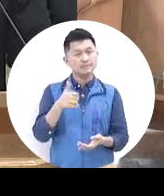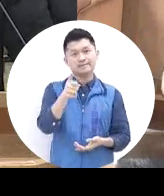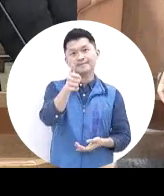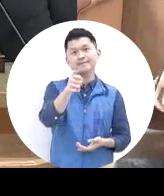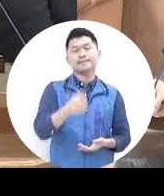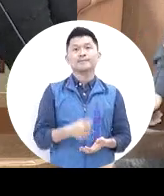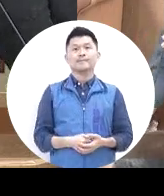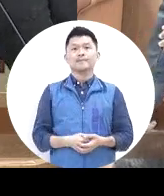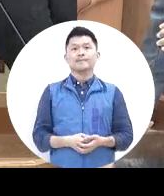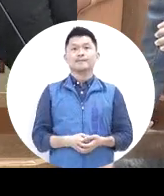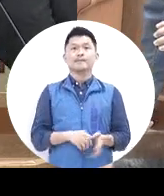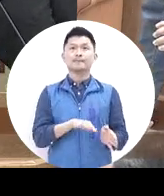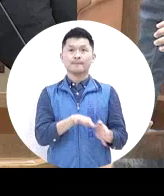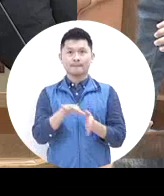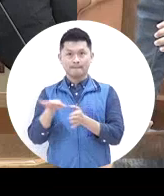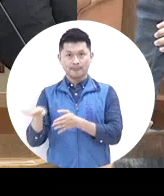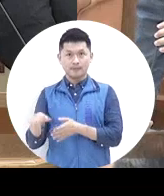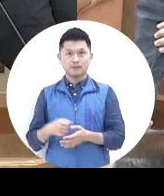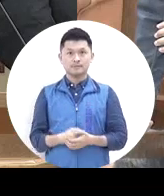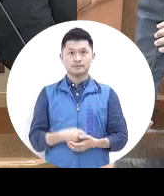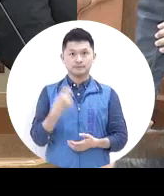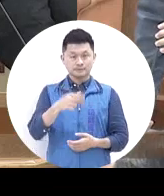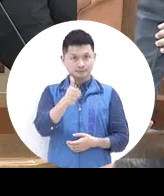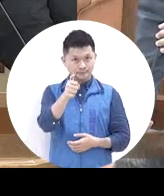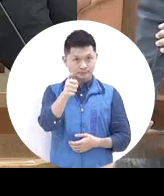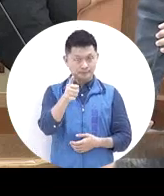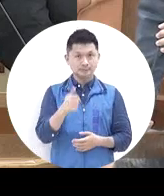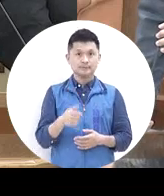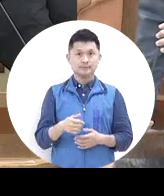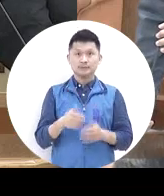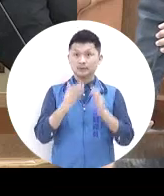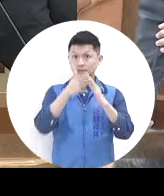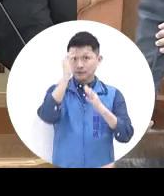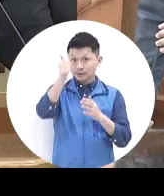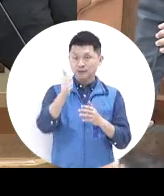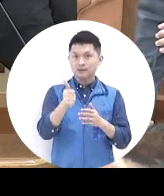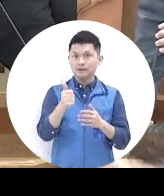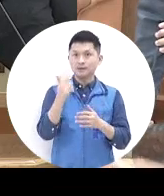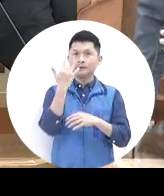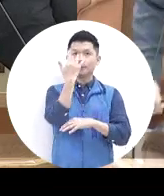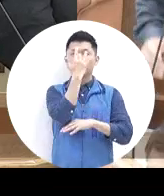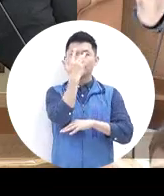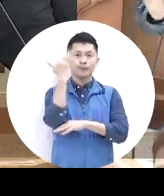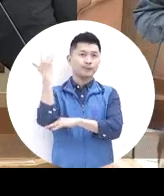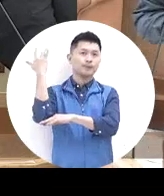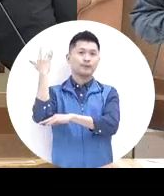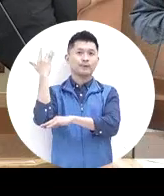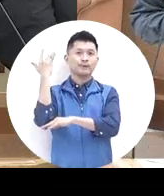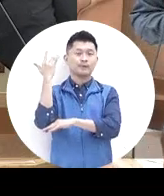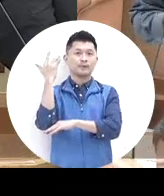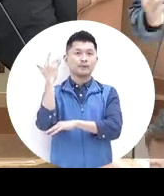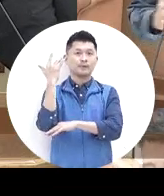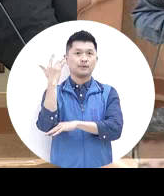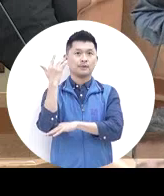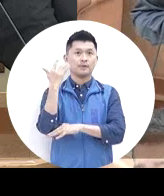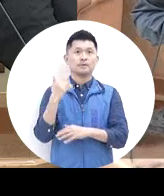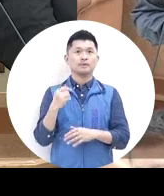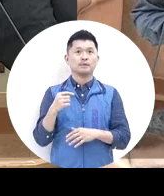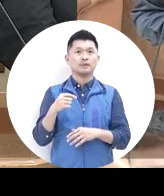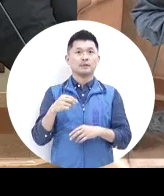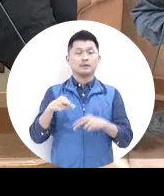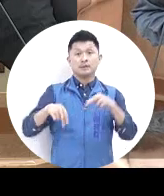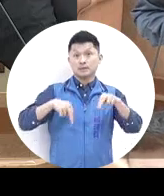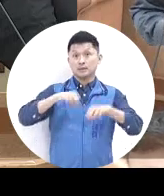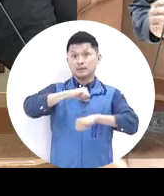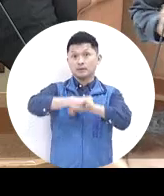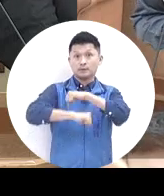谢谢局长。那同年，我要特别感谢局长哦，在我们树林的这个市长的行动治理的